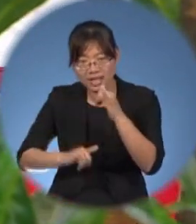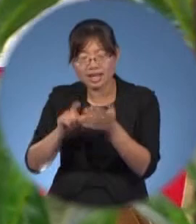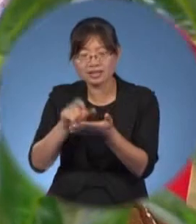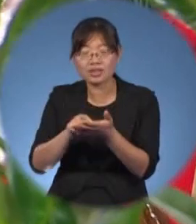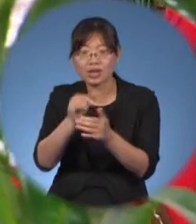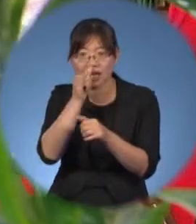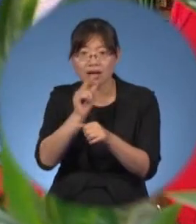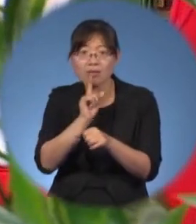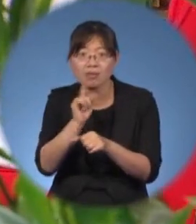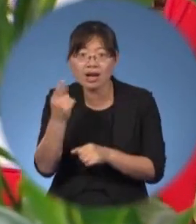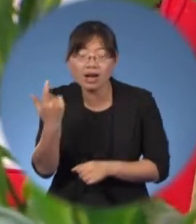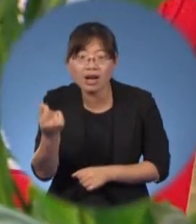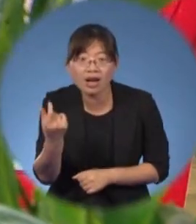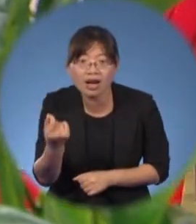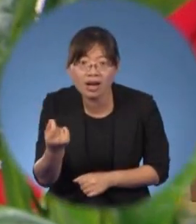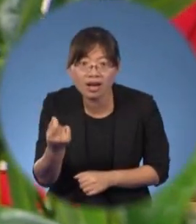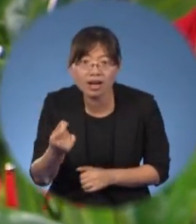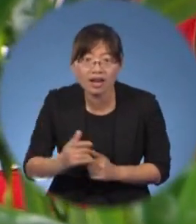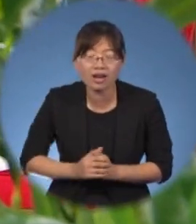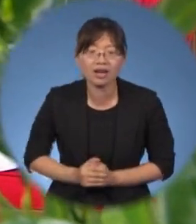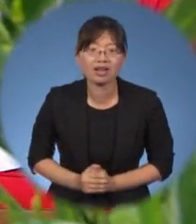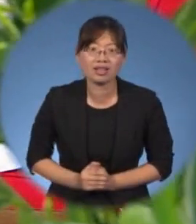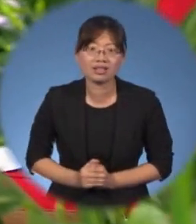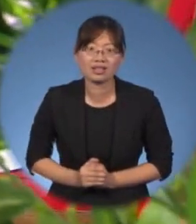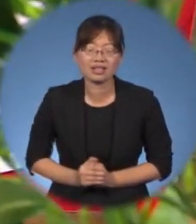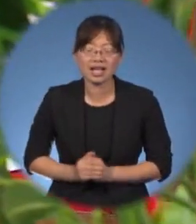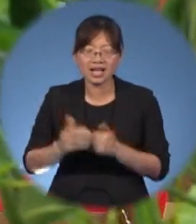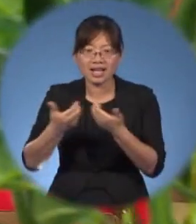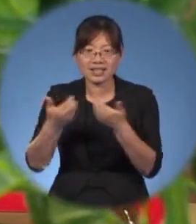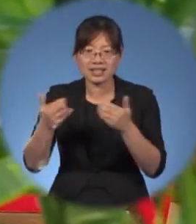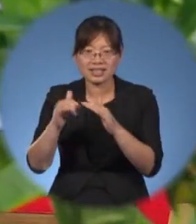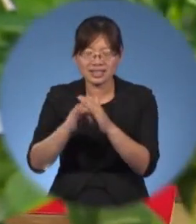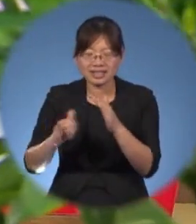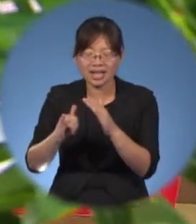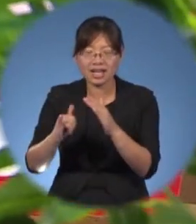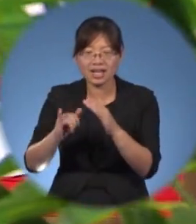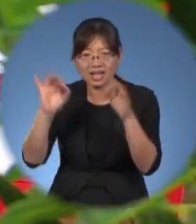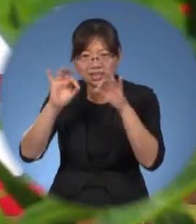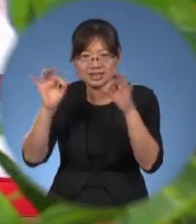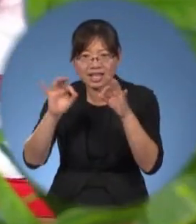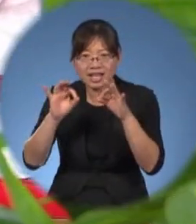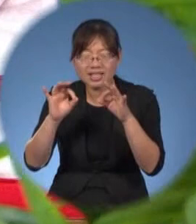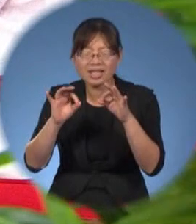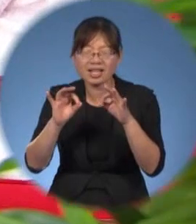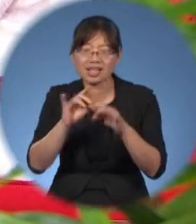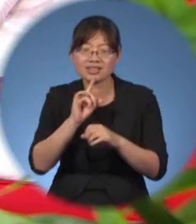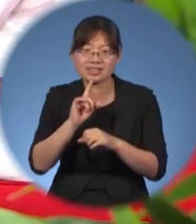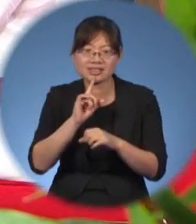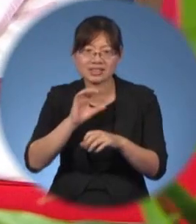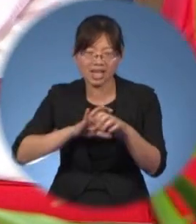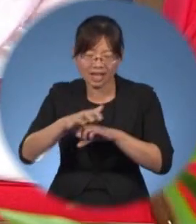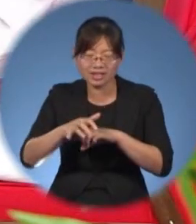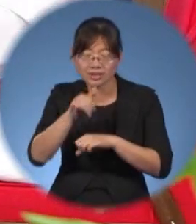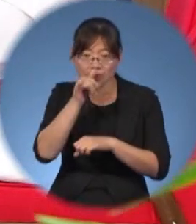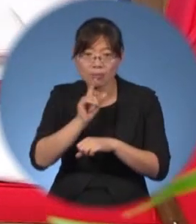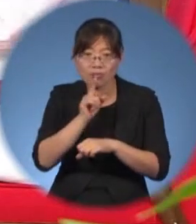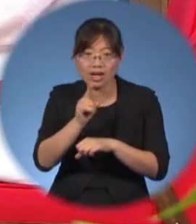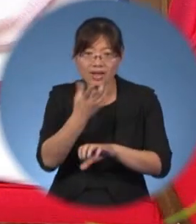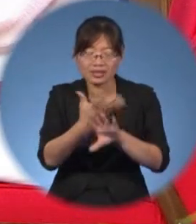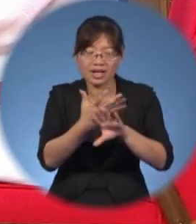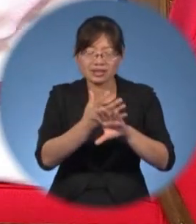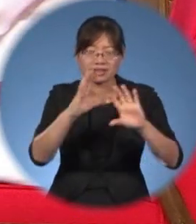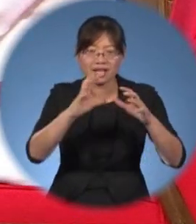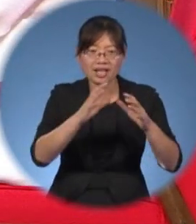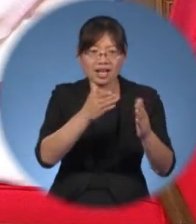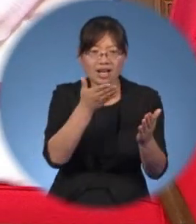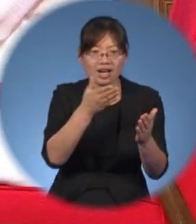남아 있잖아요. 지금 뭐 참 KBS가 한 그 이산가족 찾기는 세계가 울었으니까. 그러니까요. 그때 뭐 그 외신에서는